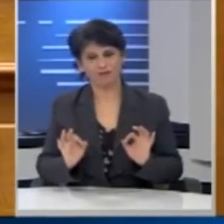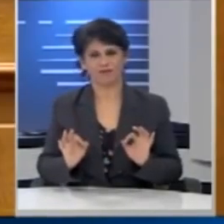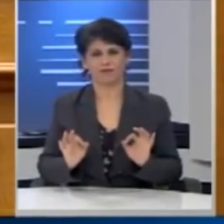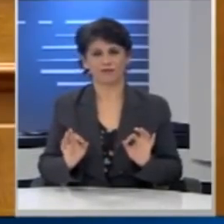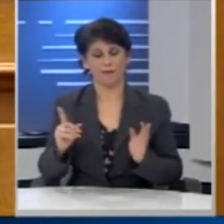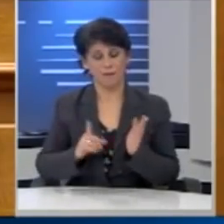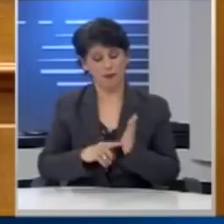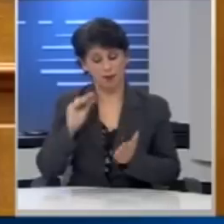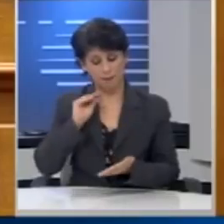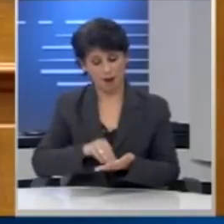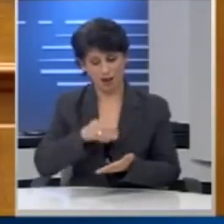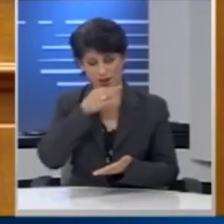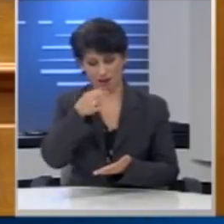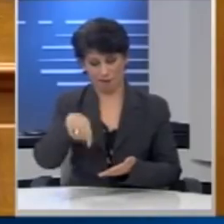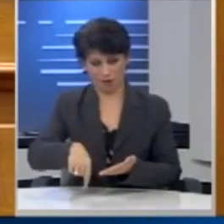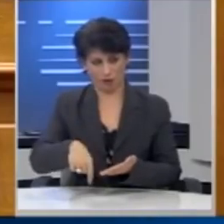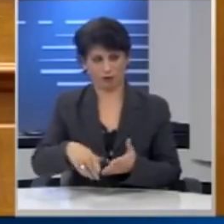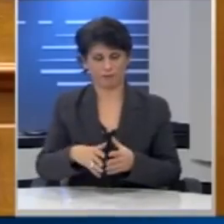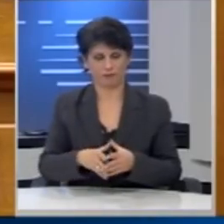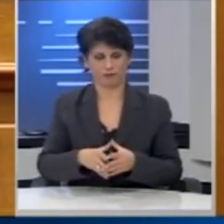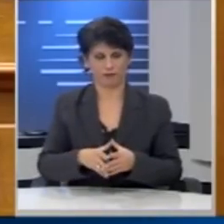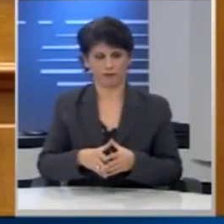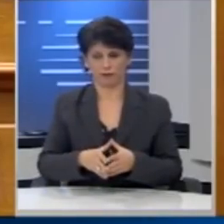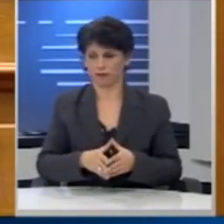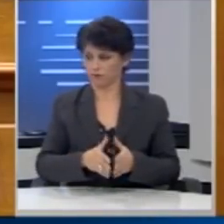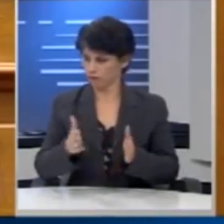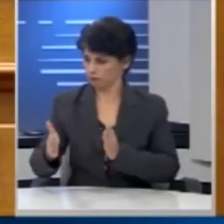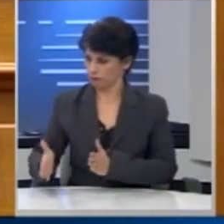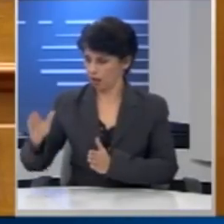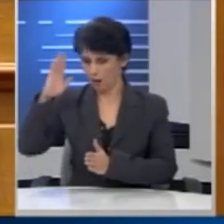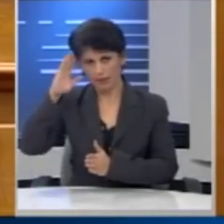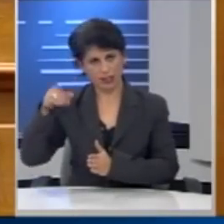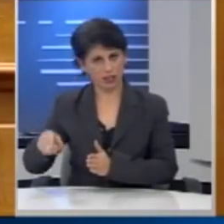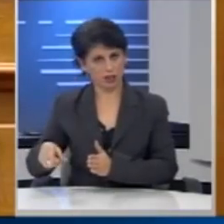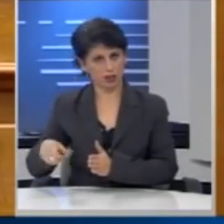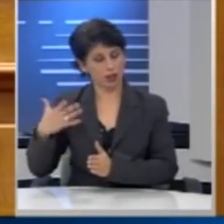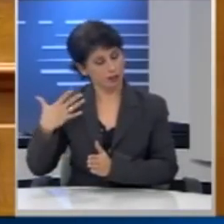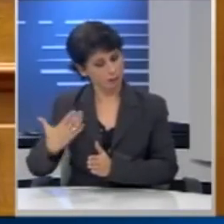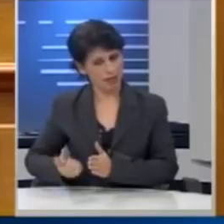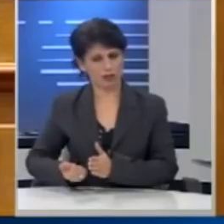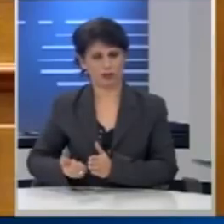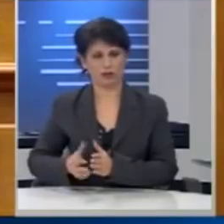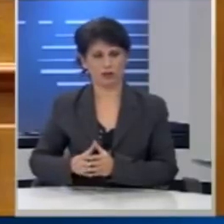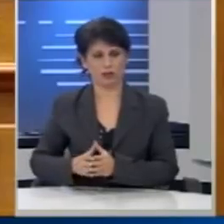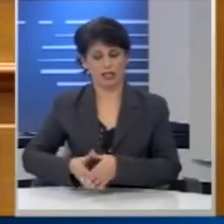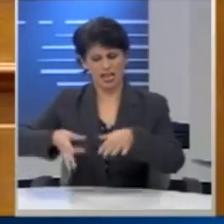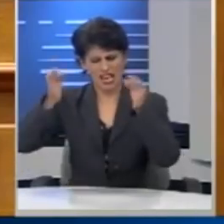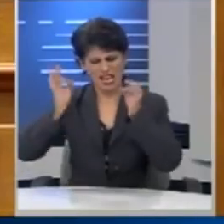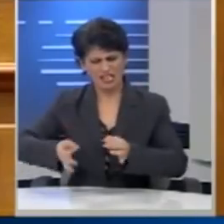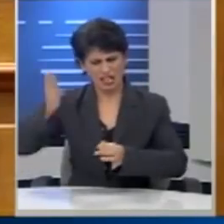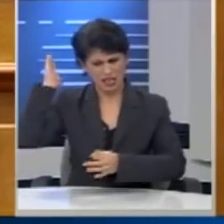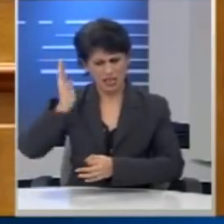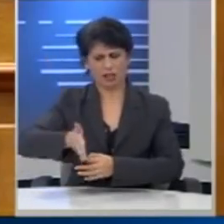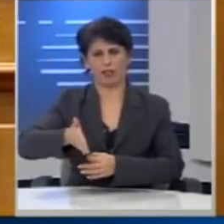να επαναλάβω στο σημείο αυτό ότι από πλευράς αμερικανικής έχει υπάρξει ρητή